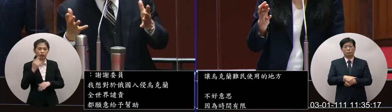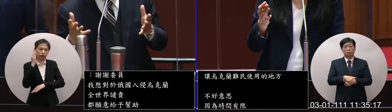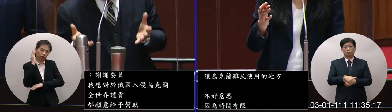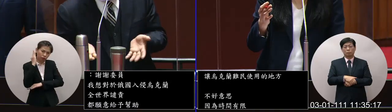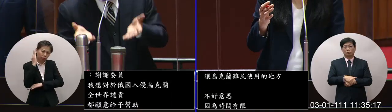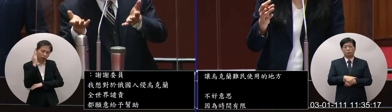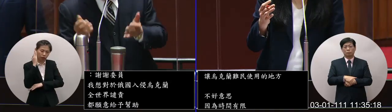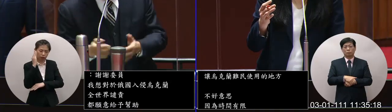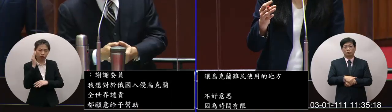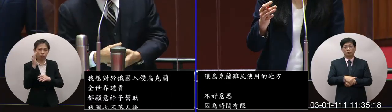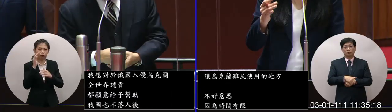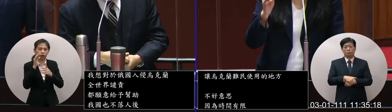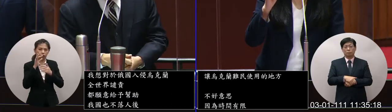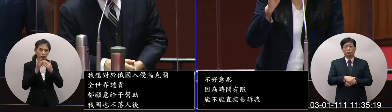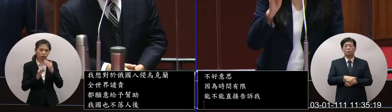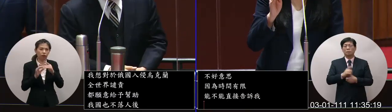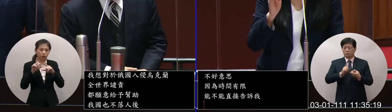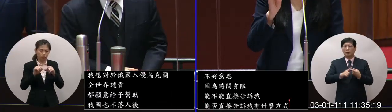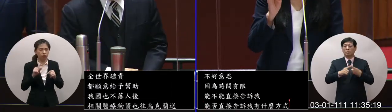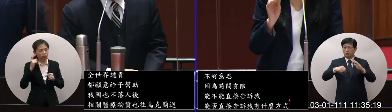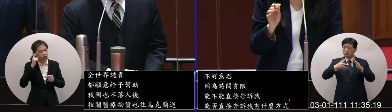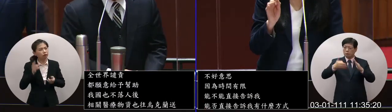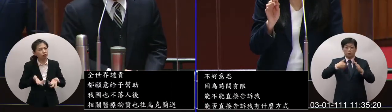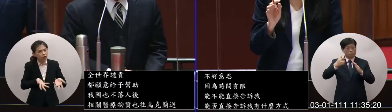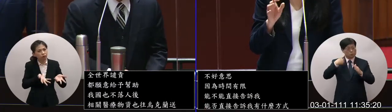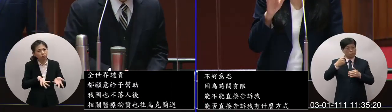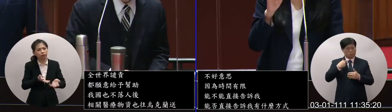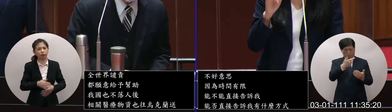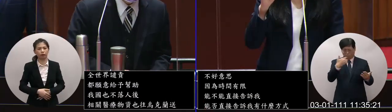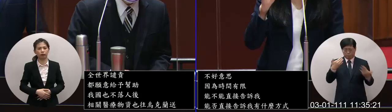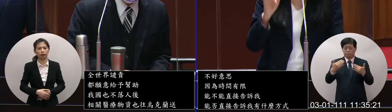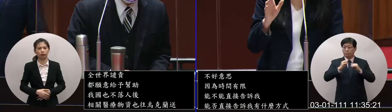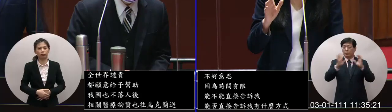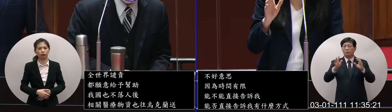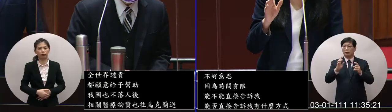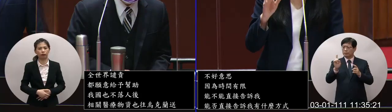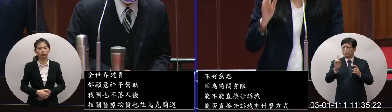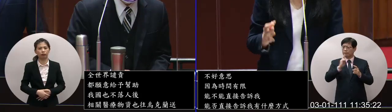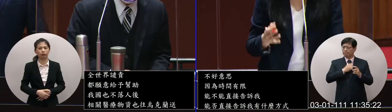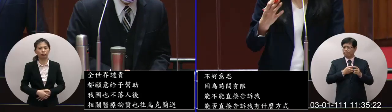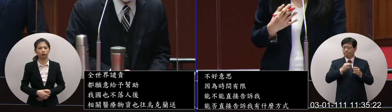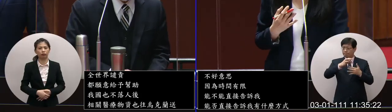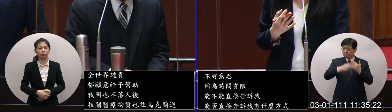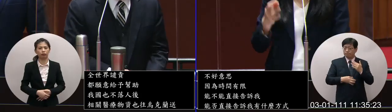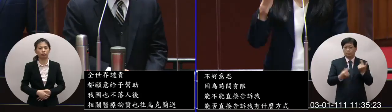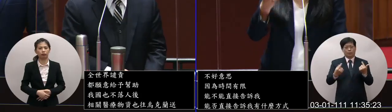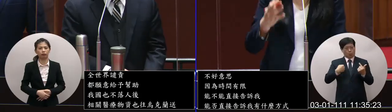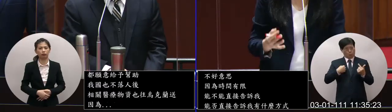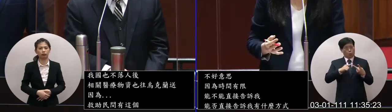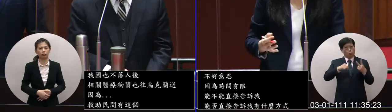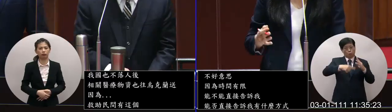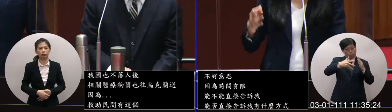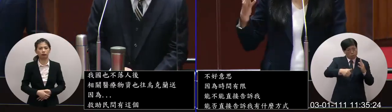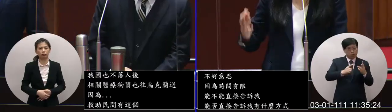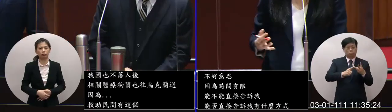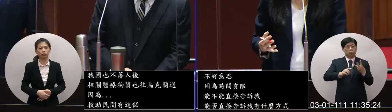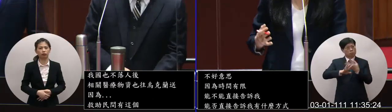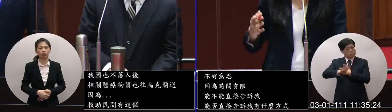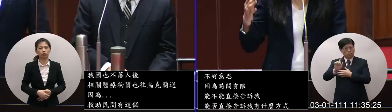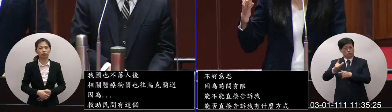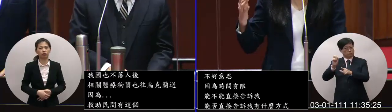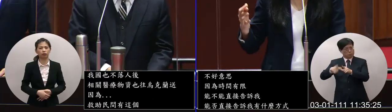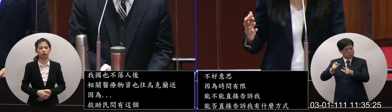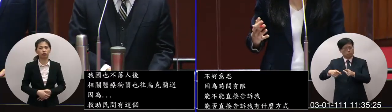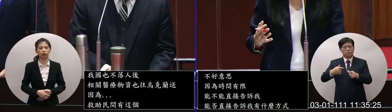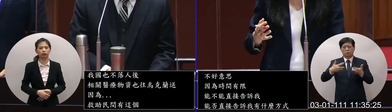依相关机制也乐观其成。 院长，我想我们明确就是说有什么机制？假如说本席也好，院长也好，我们很多的企